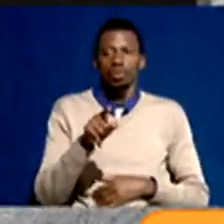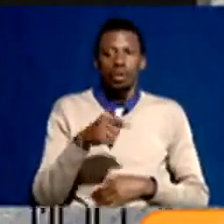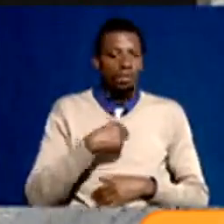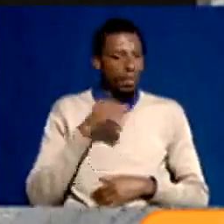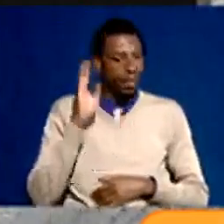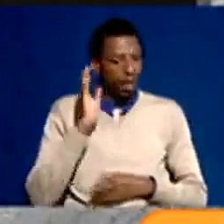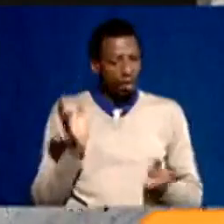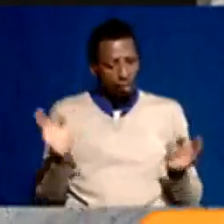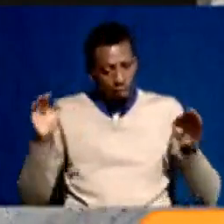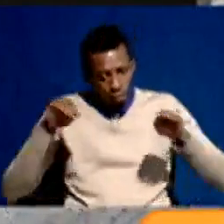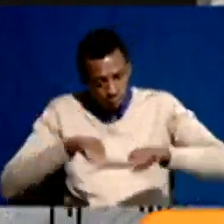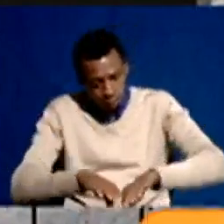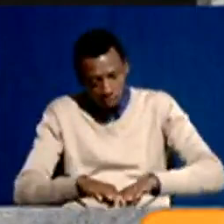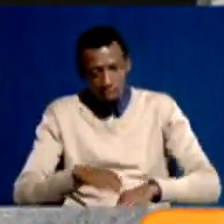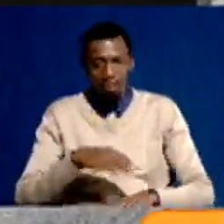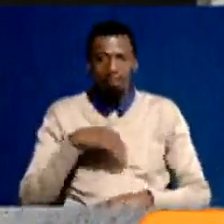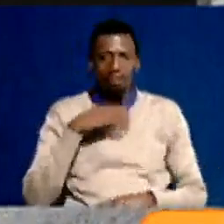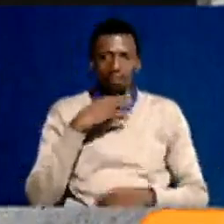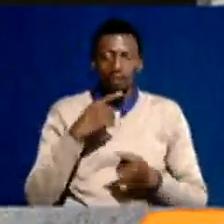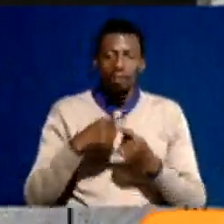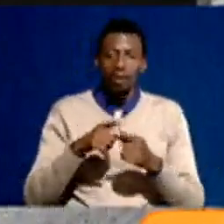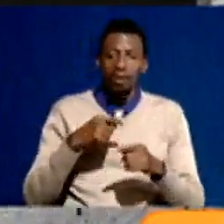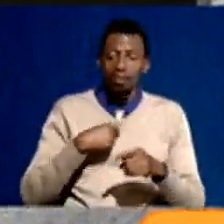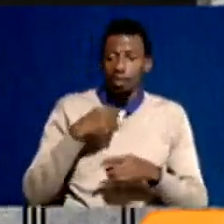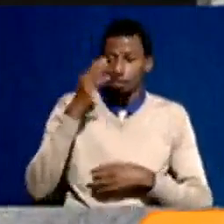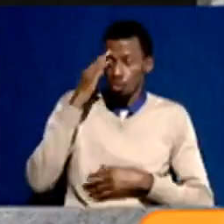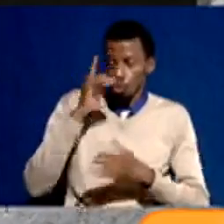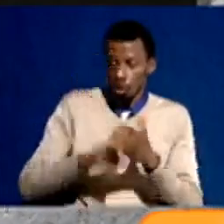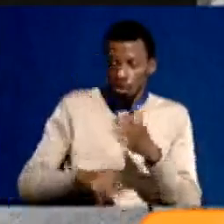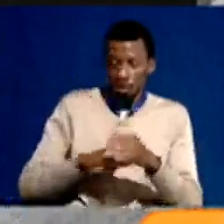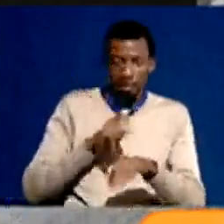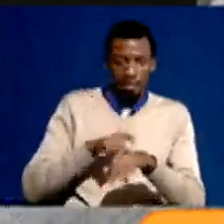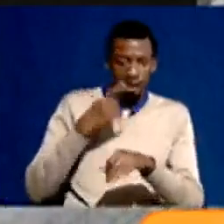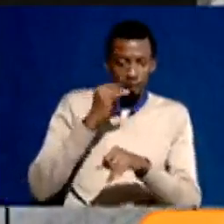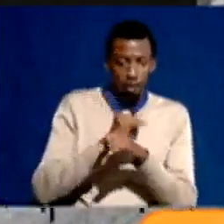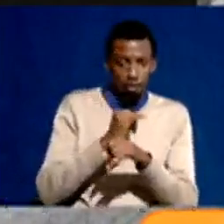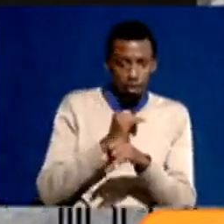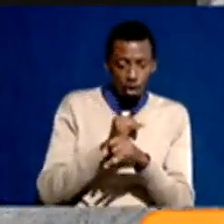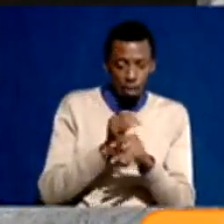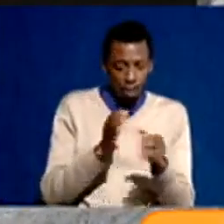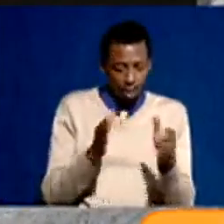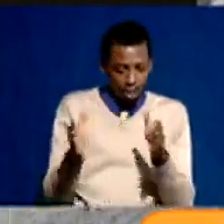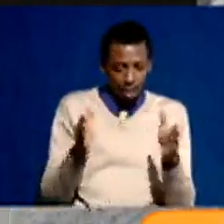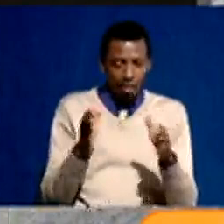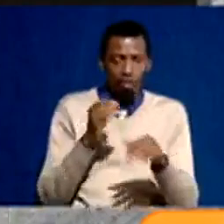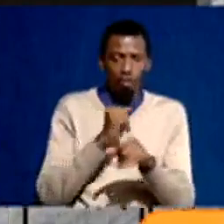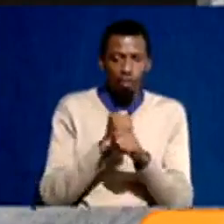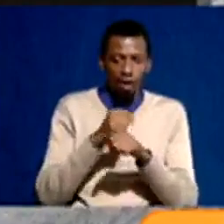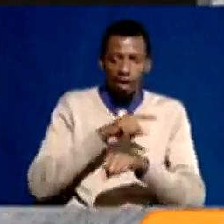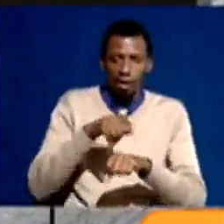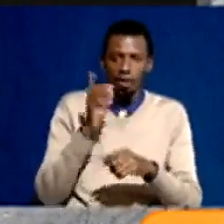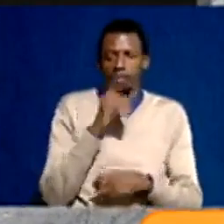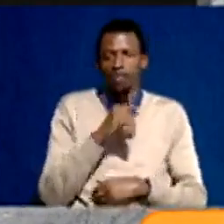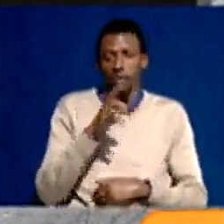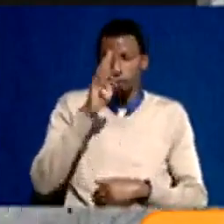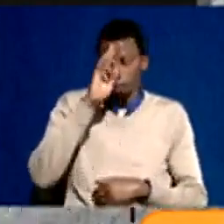na akafariki. Lakini what I know, it was past working hours. Because I think police wanafanya investigation zao. So